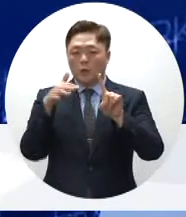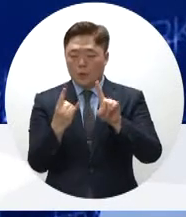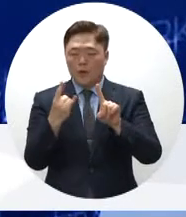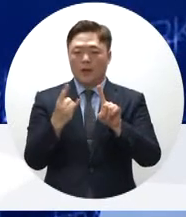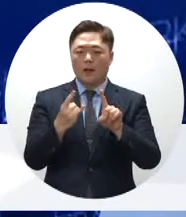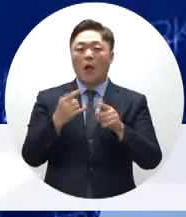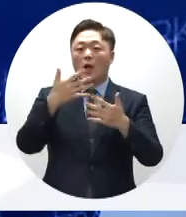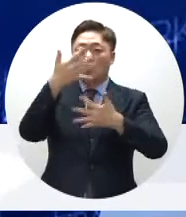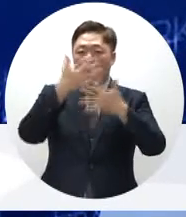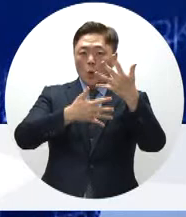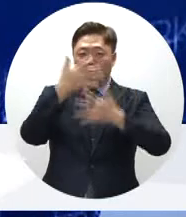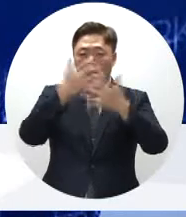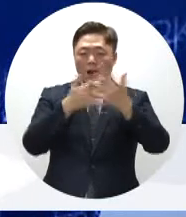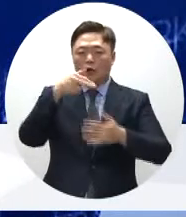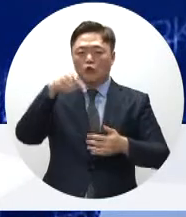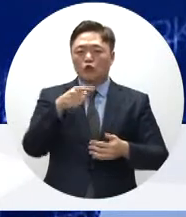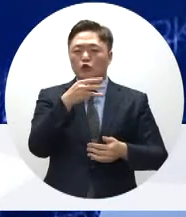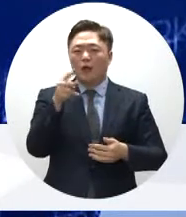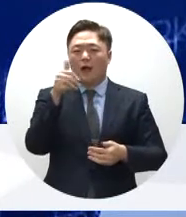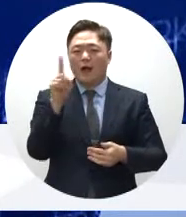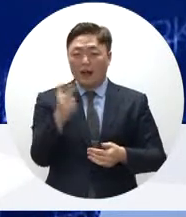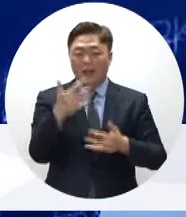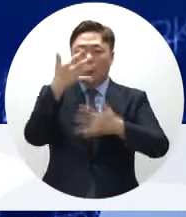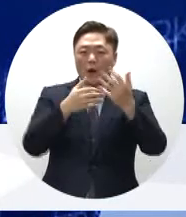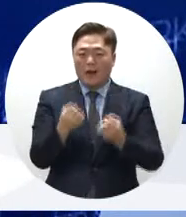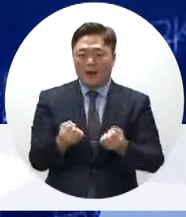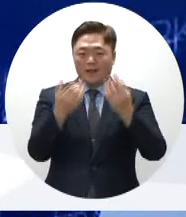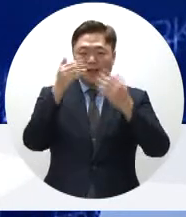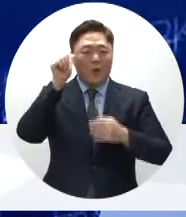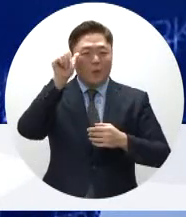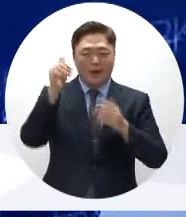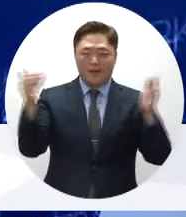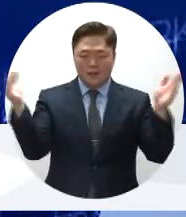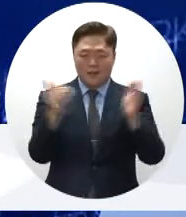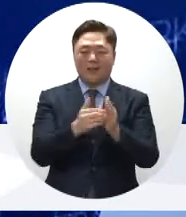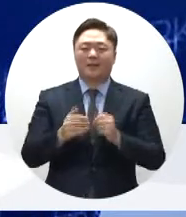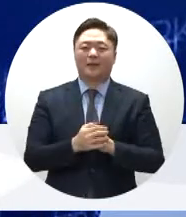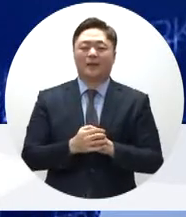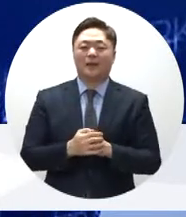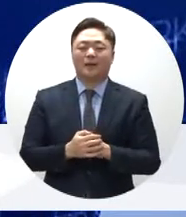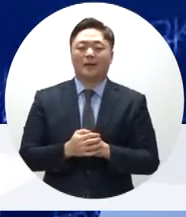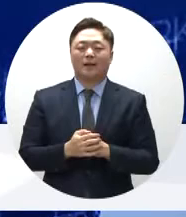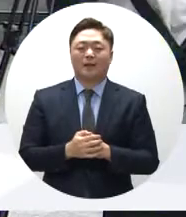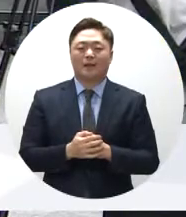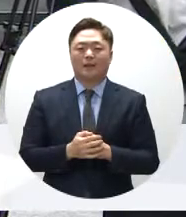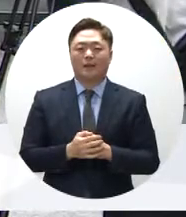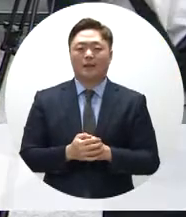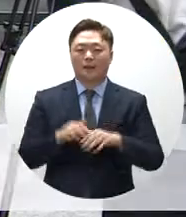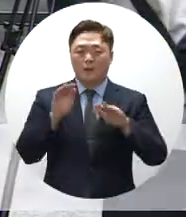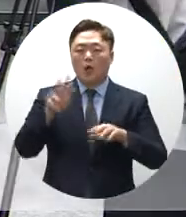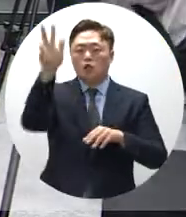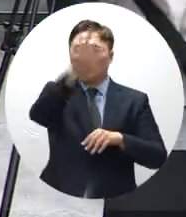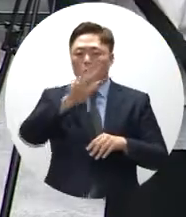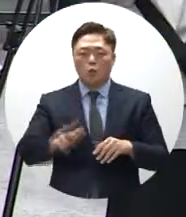제1회 합천 수려한 영화제가 총 5일간의 행사를 모두 마치고 지난달 27일 폐막했습니다.